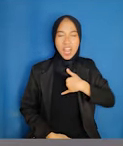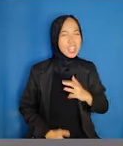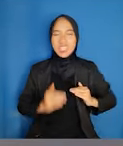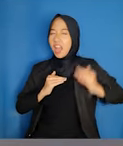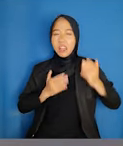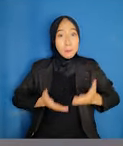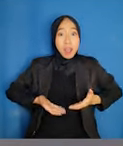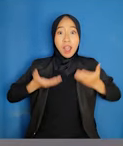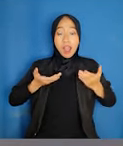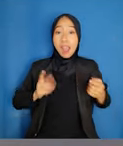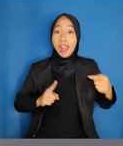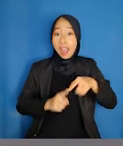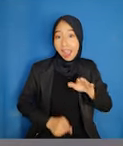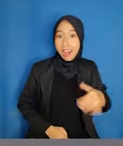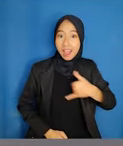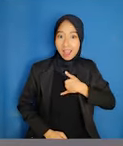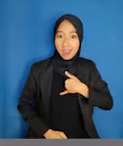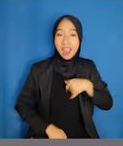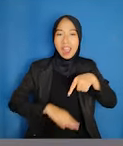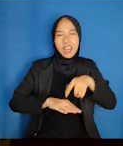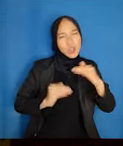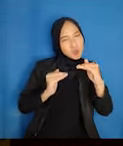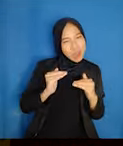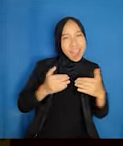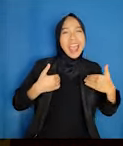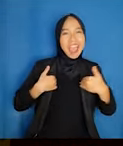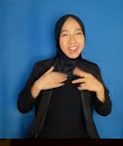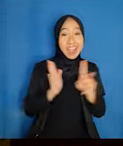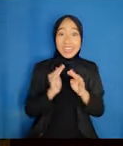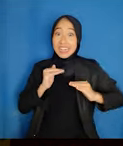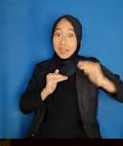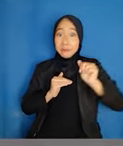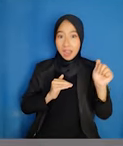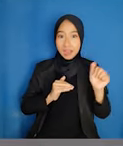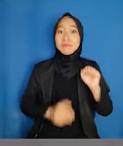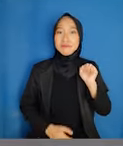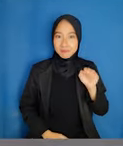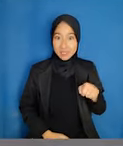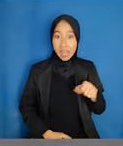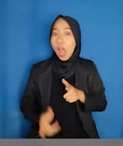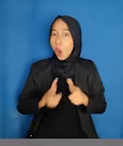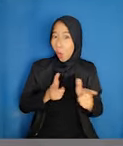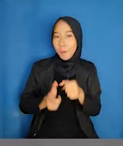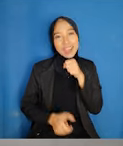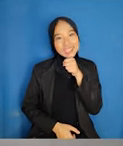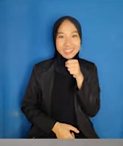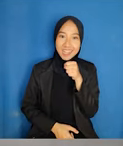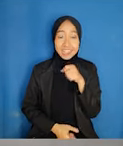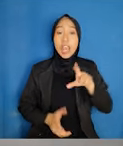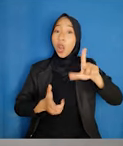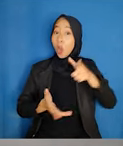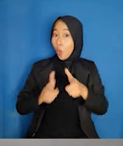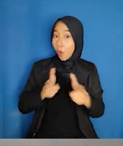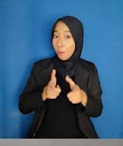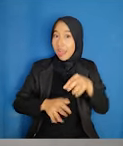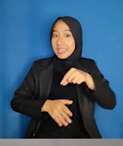Bunga. Di dalam kekurangannya ada kelebihannya, yaitu ada bisa lomba nyanyi, lomba